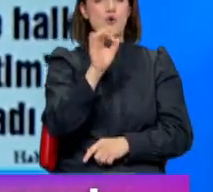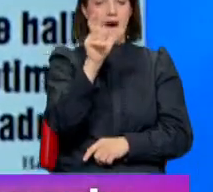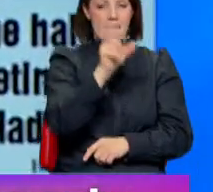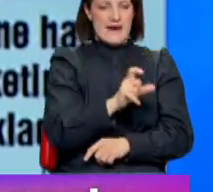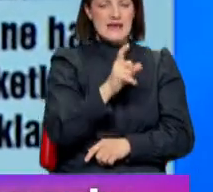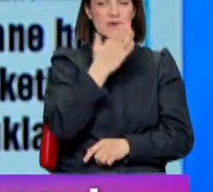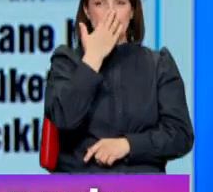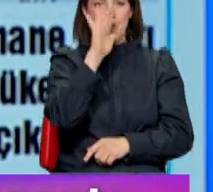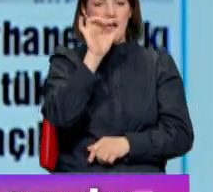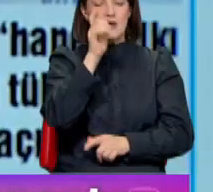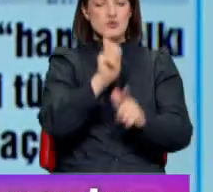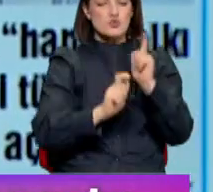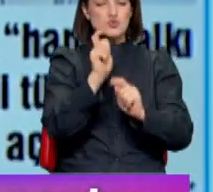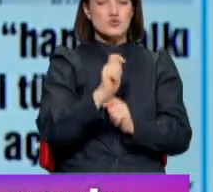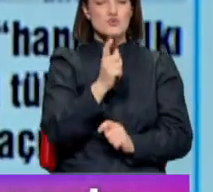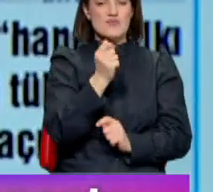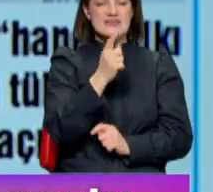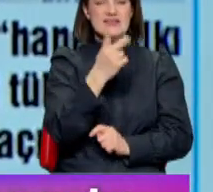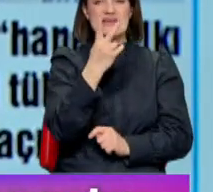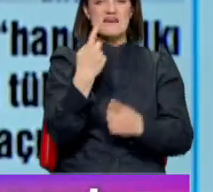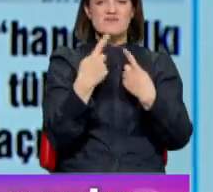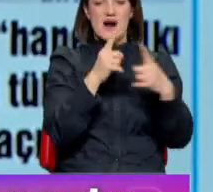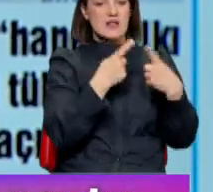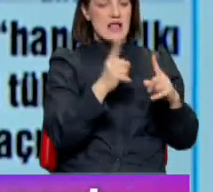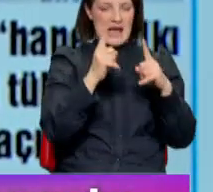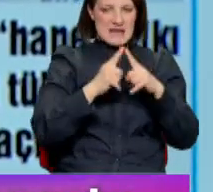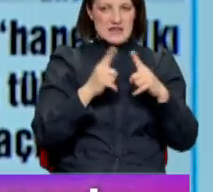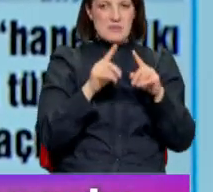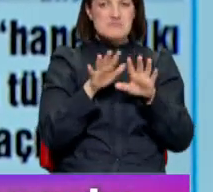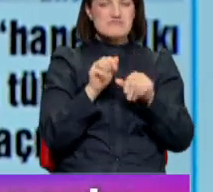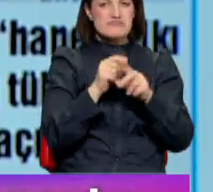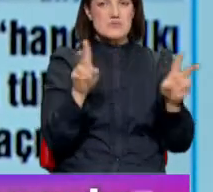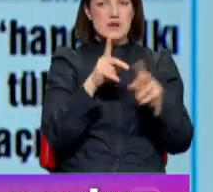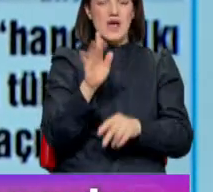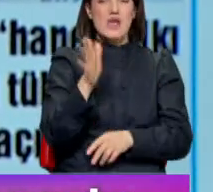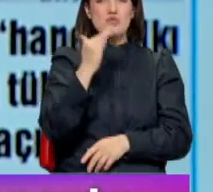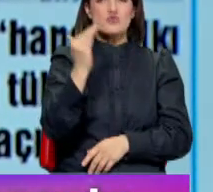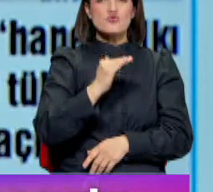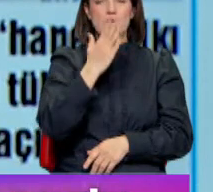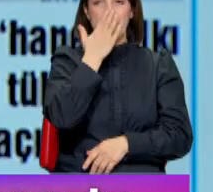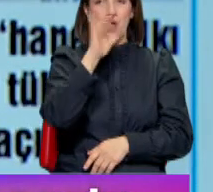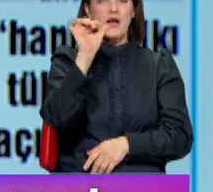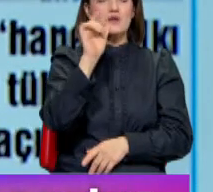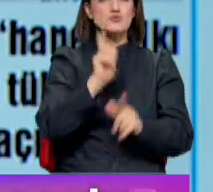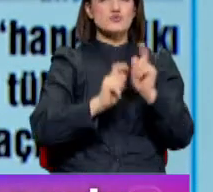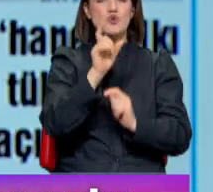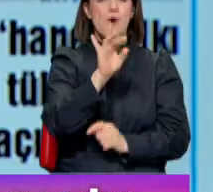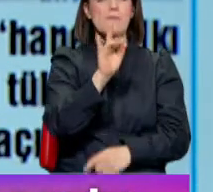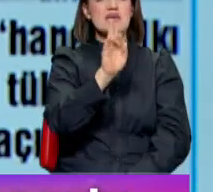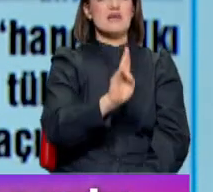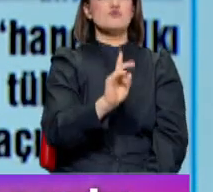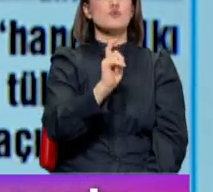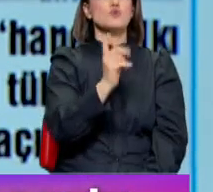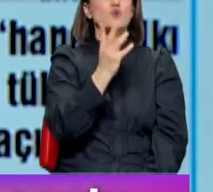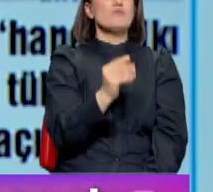ayı çiğ süt fiyatını iki farklı hesaplama metoduna göre açıkladı. Buna göre en düşük çiğ süt fiyatı 15 lira 79